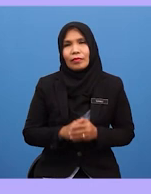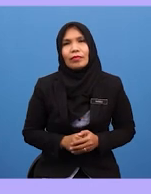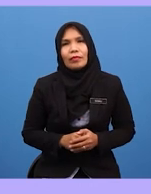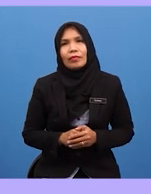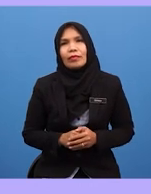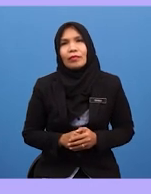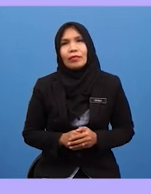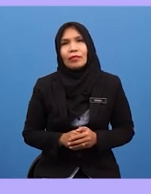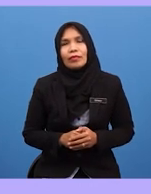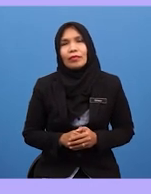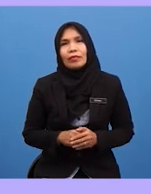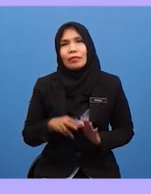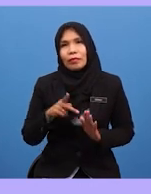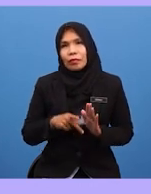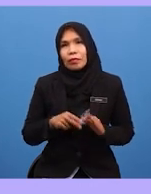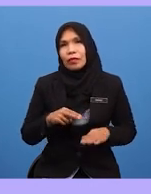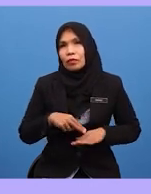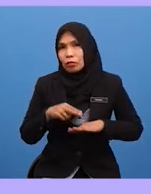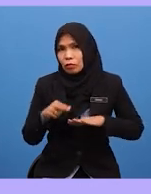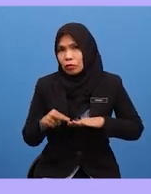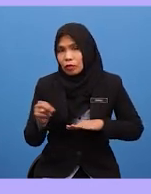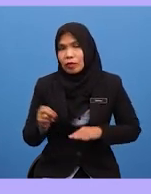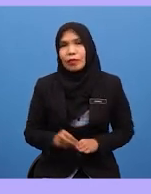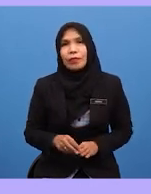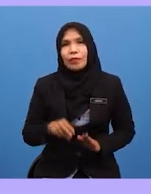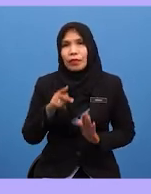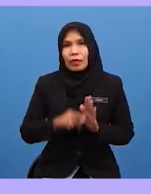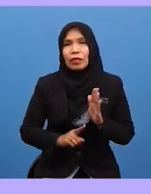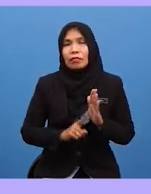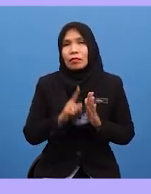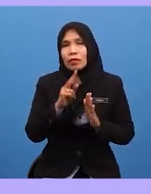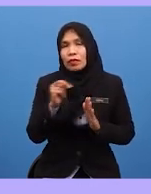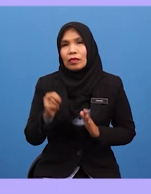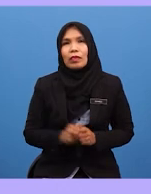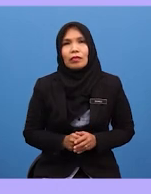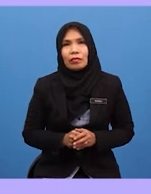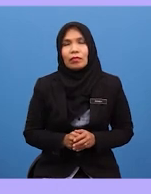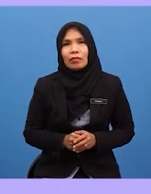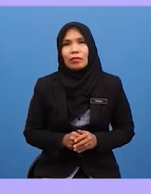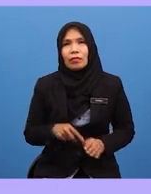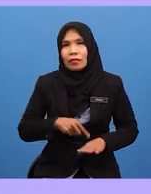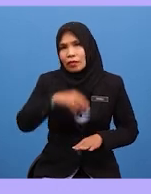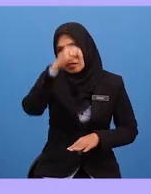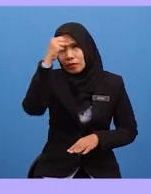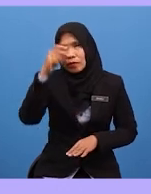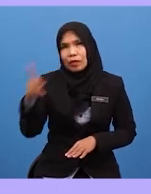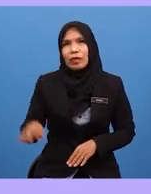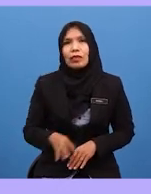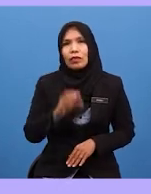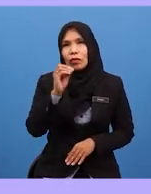Penurunan ketinggian disebabkan oleh otot dan juga rawan badan